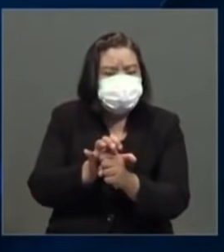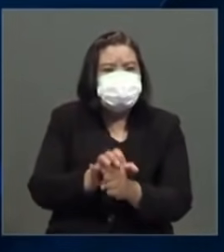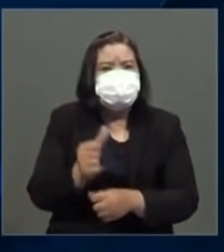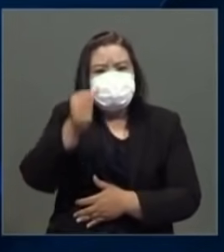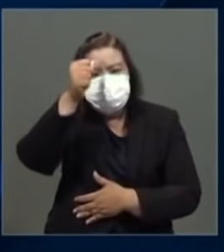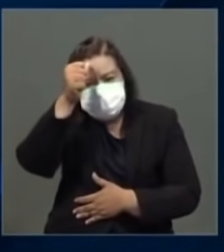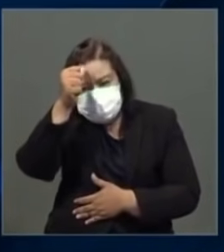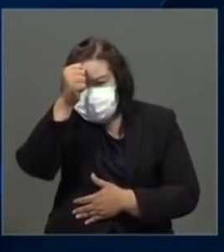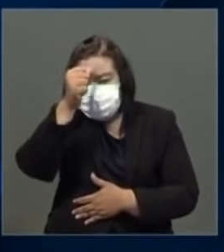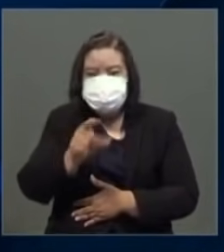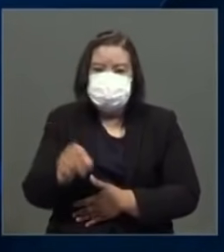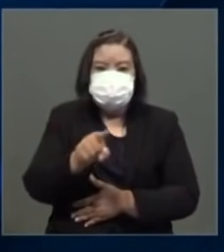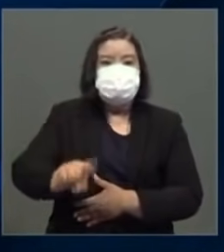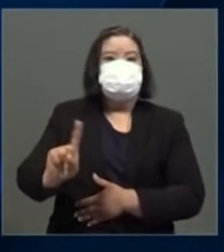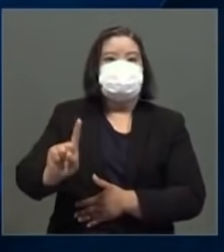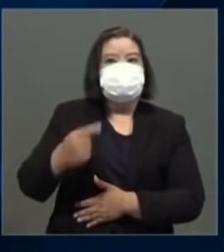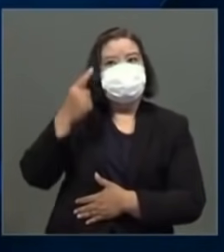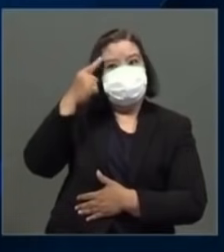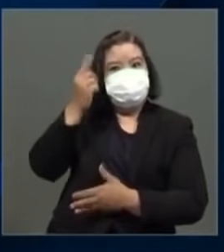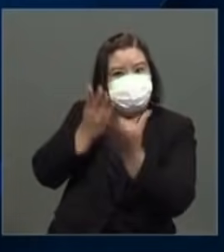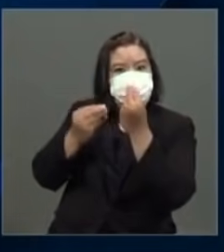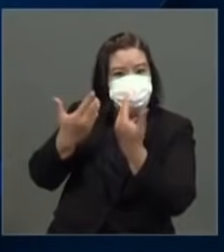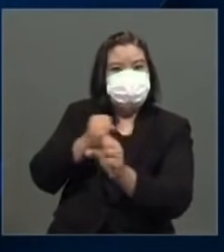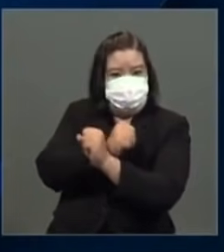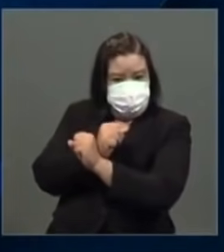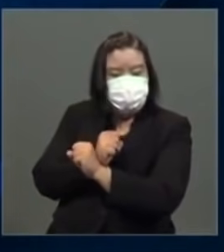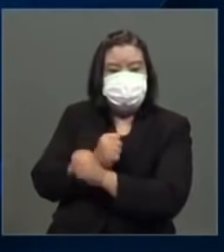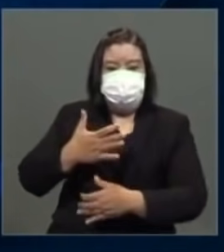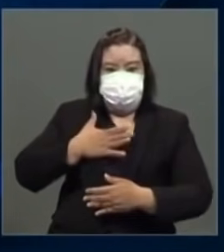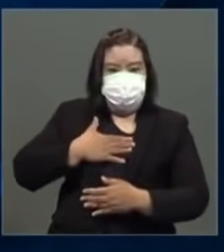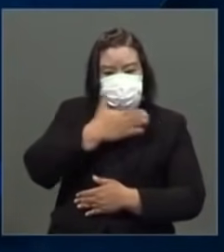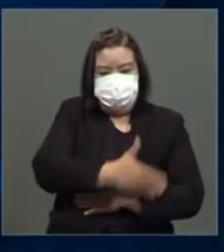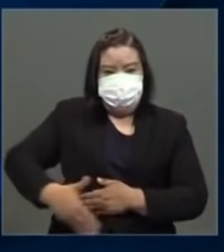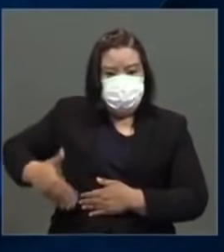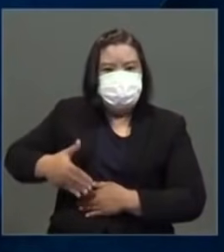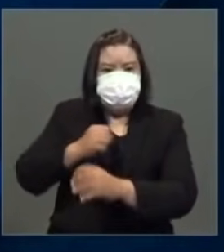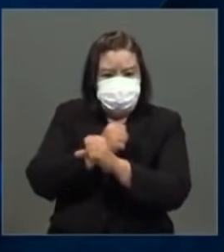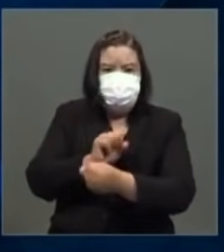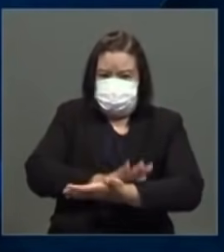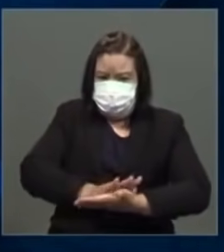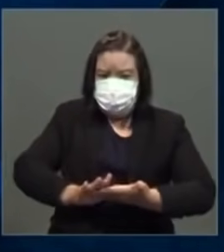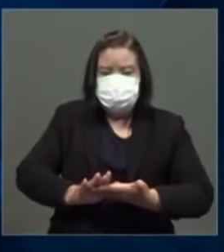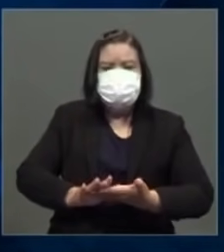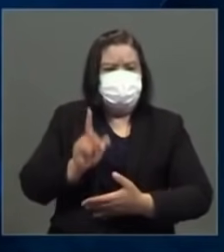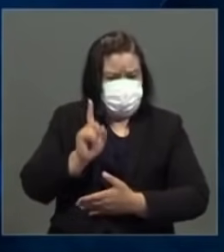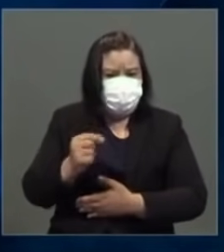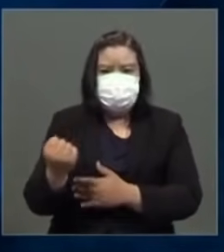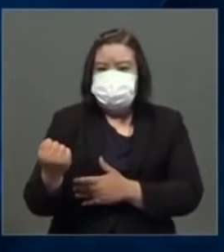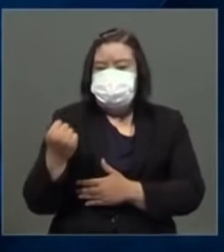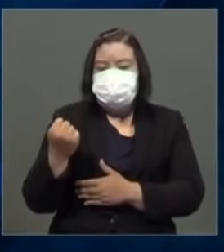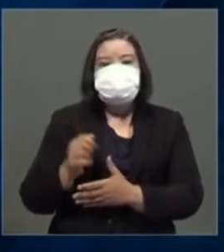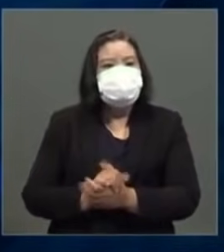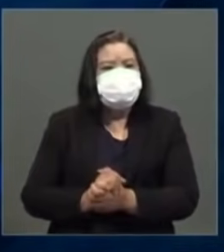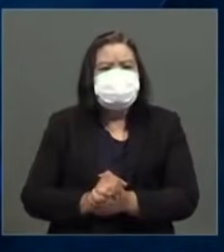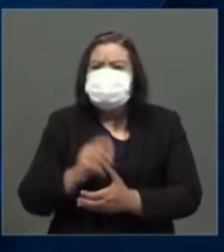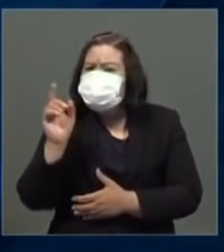ได้ป้องกันแล้วก็ดูเรื่องของอนามัยส่วนบุคคลให้ได้เข้มขึ้นมากๆอย่างที่บอกบางคนมีข่าวว่าแค่สัมผั